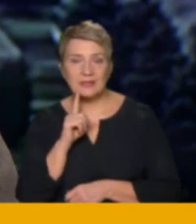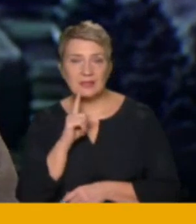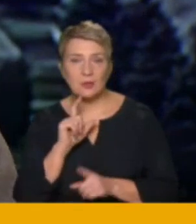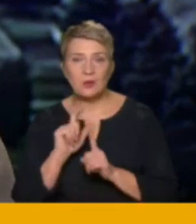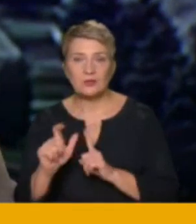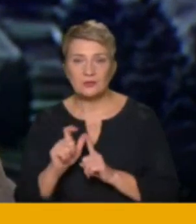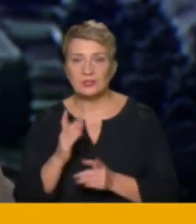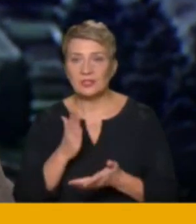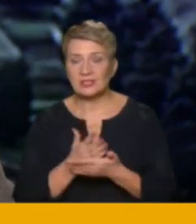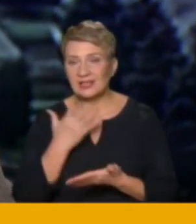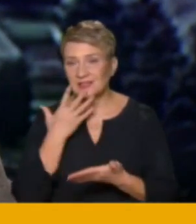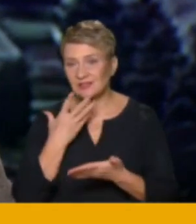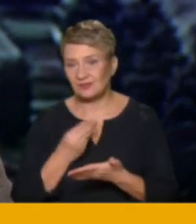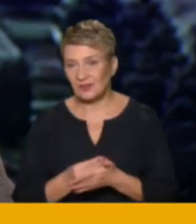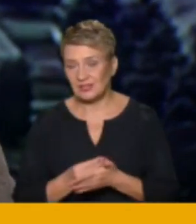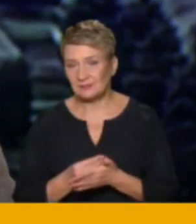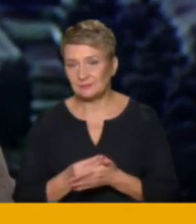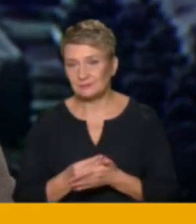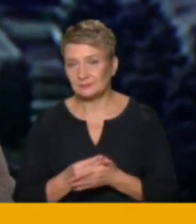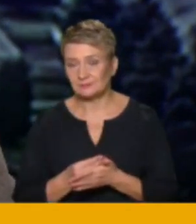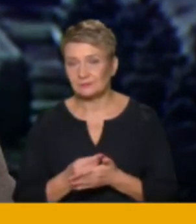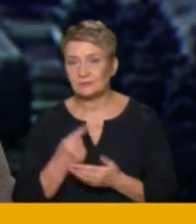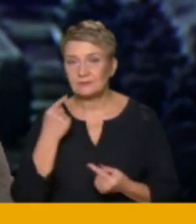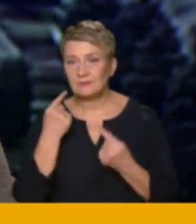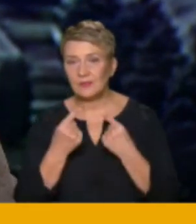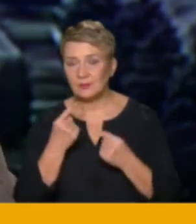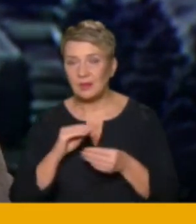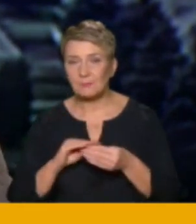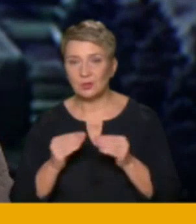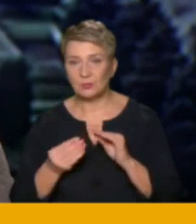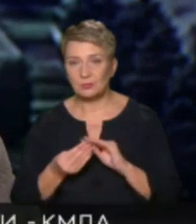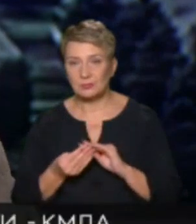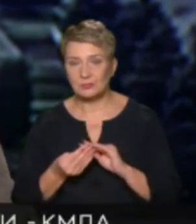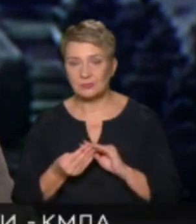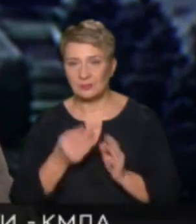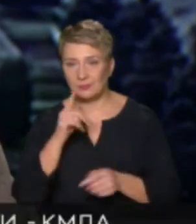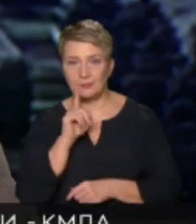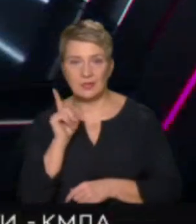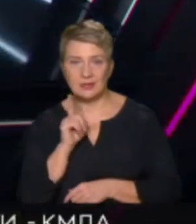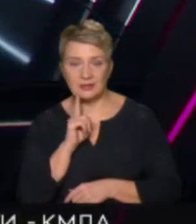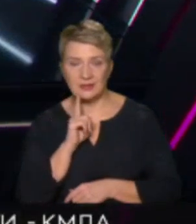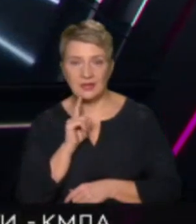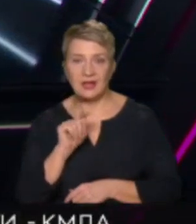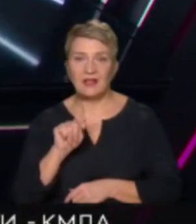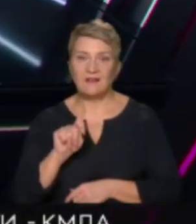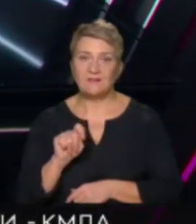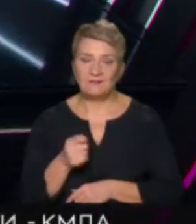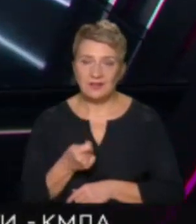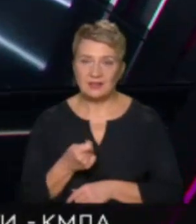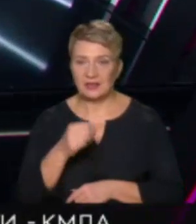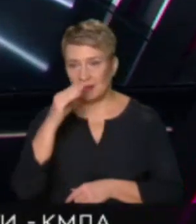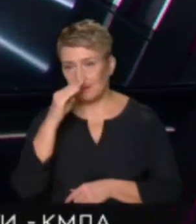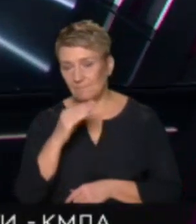вже свої, да? В нього, в неї свої певні психологічні проблеми. Підліток, війна, там тато, мама